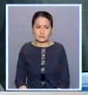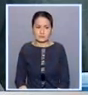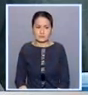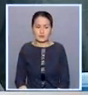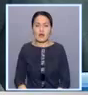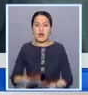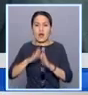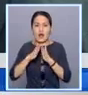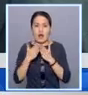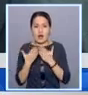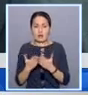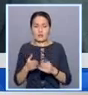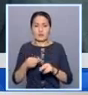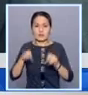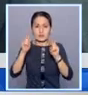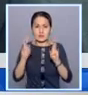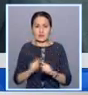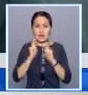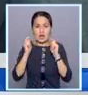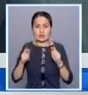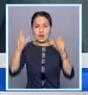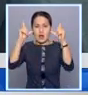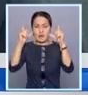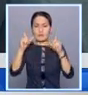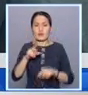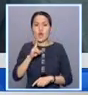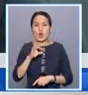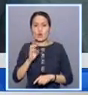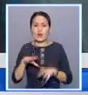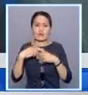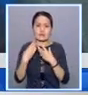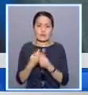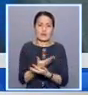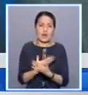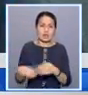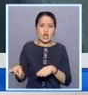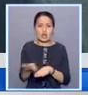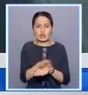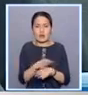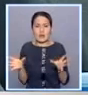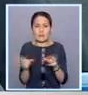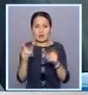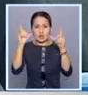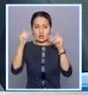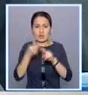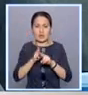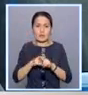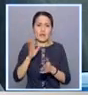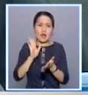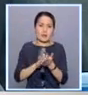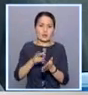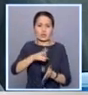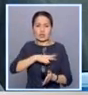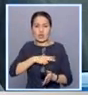Альбомның соңғы бөлімі көп жайттен хабардар етеді. Онда Қонаев тұрған пәтерде түскен отбасылық мұрағаттағы сирек суреттер, қайраткердің марапаттары мен